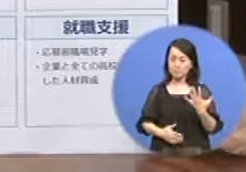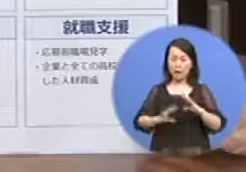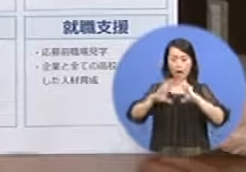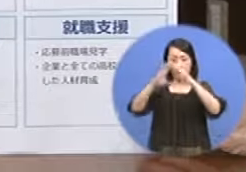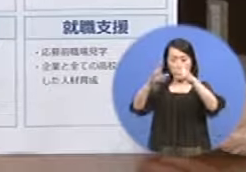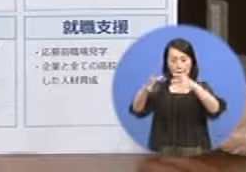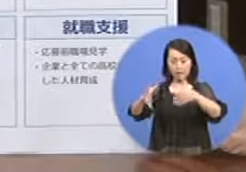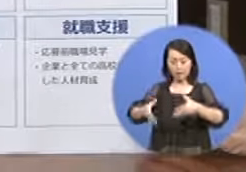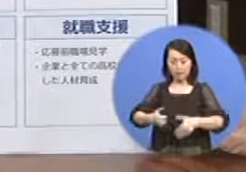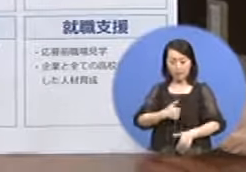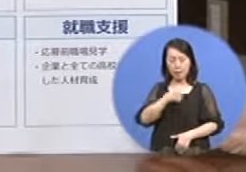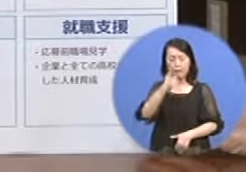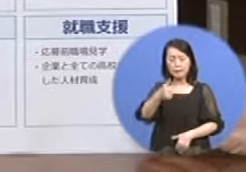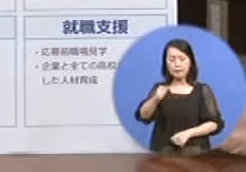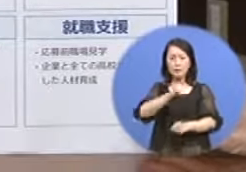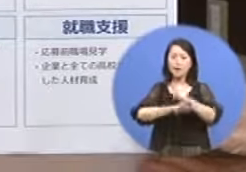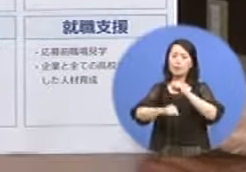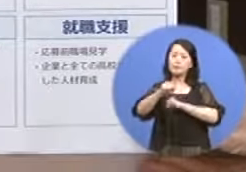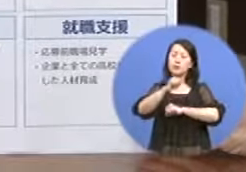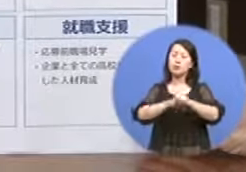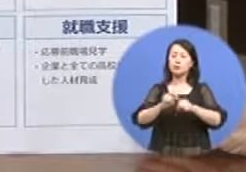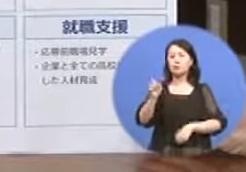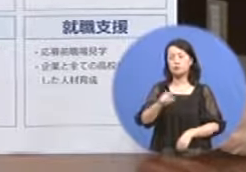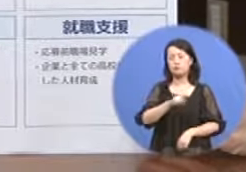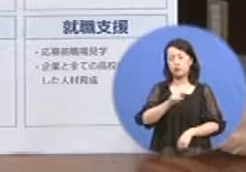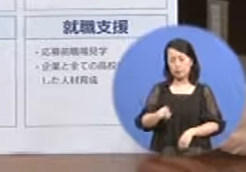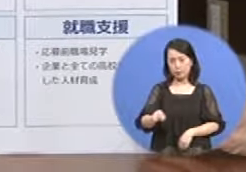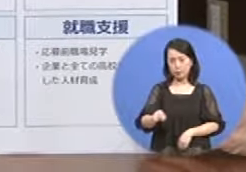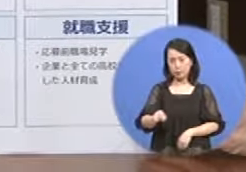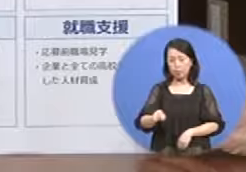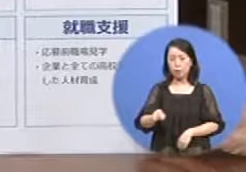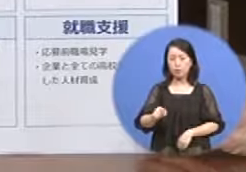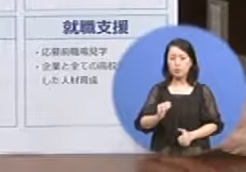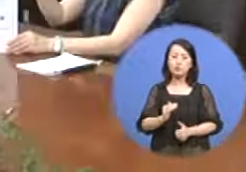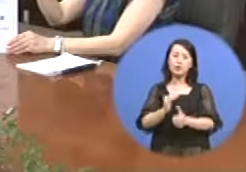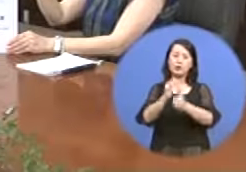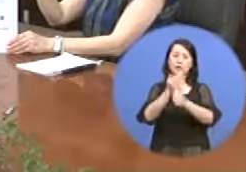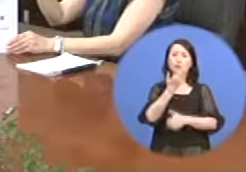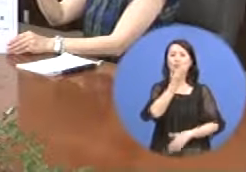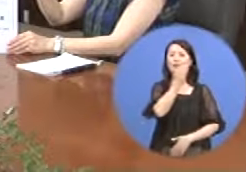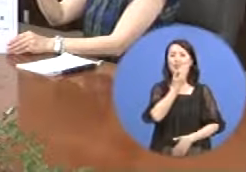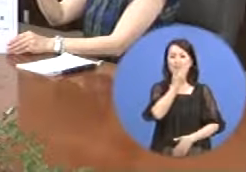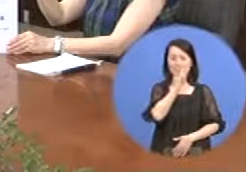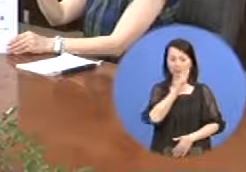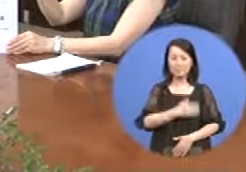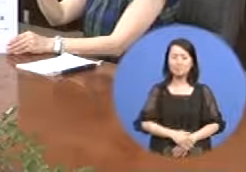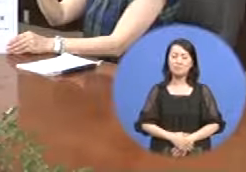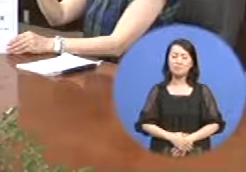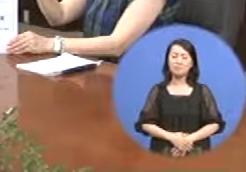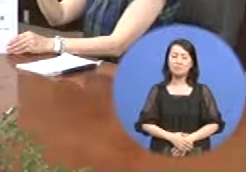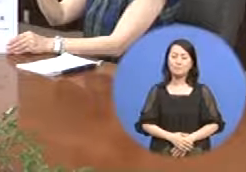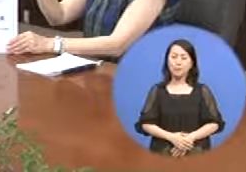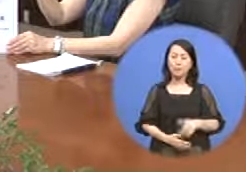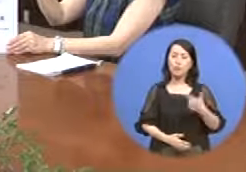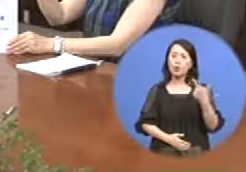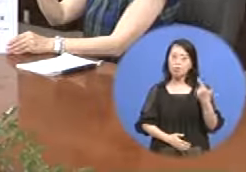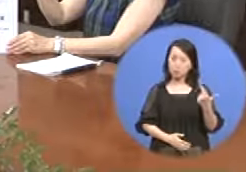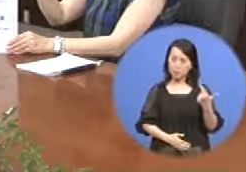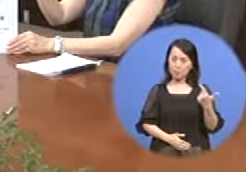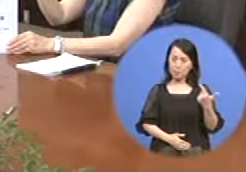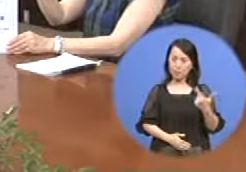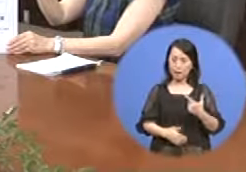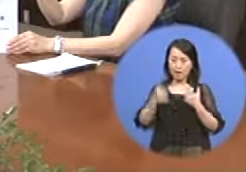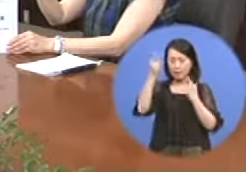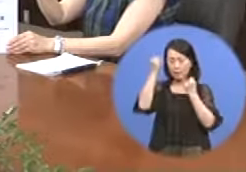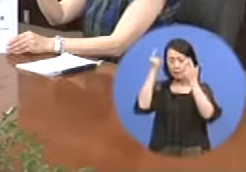通用する人でないといけないということ で国際人の育成というのは大事ですね。はい、それから中等教育なんで